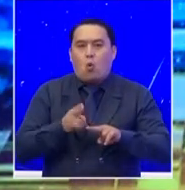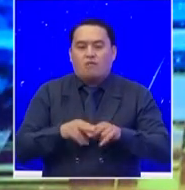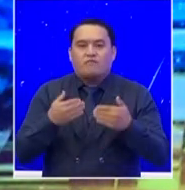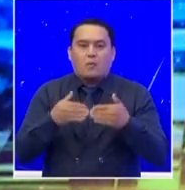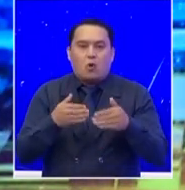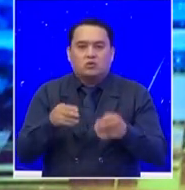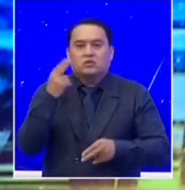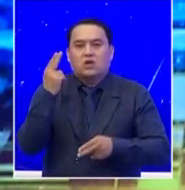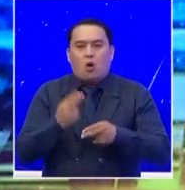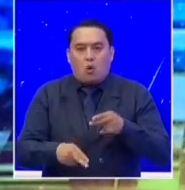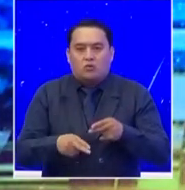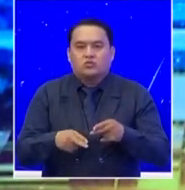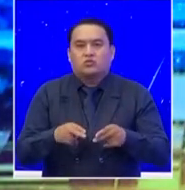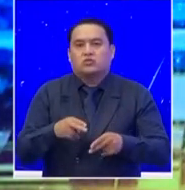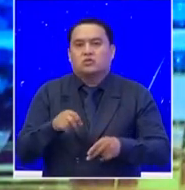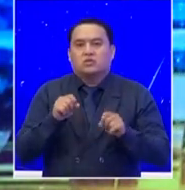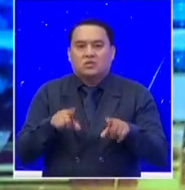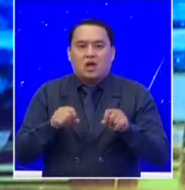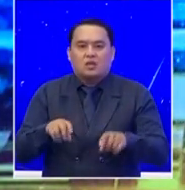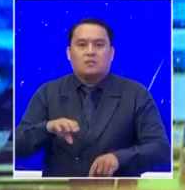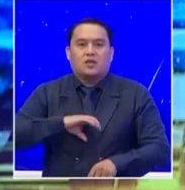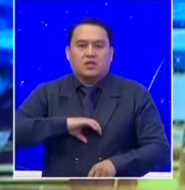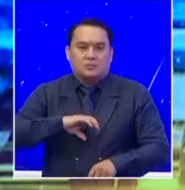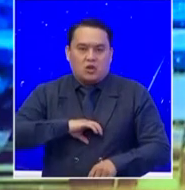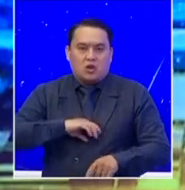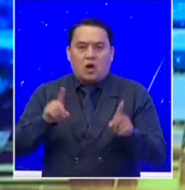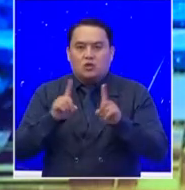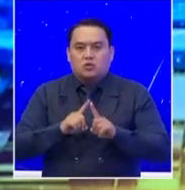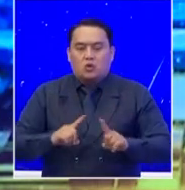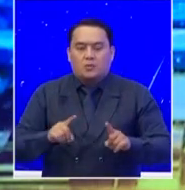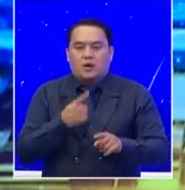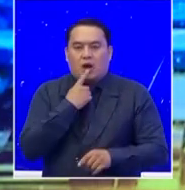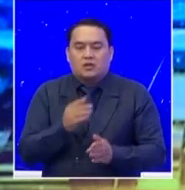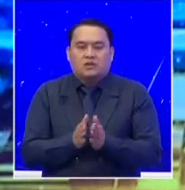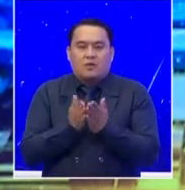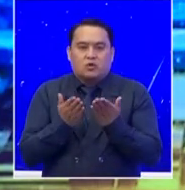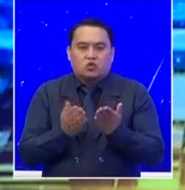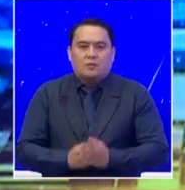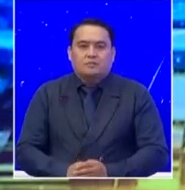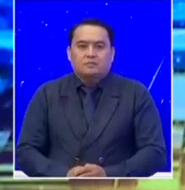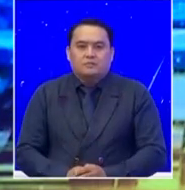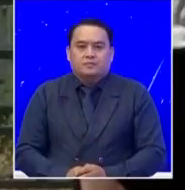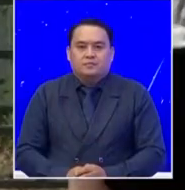школе больше всего выпускников, заканчивающих школу со знаком Алтын-Бельге и аттестатом особого образца.